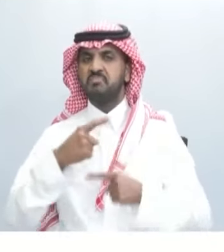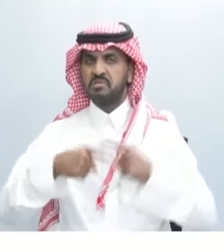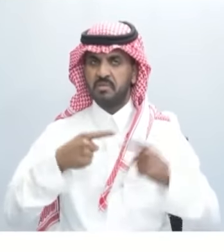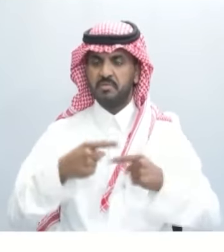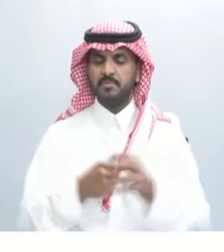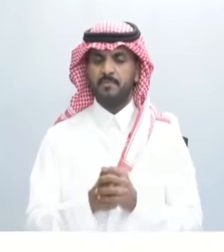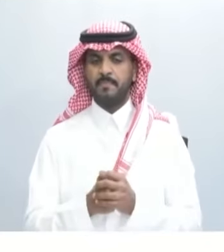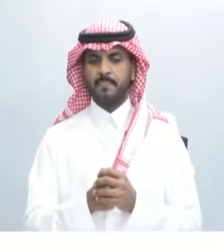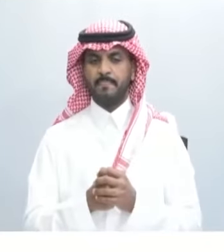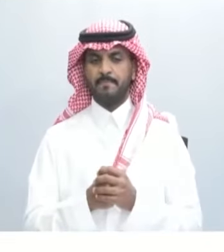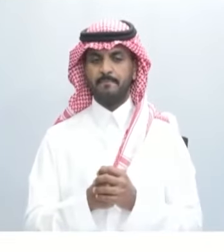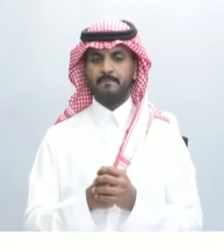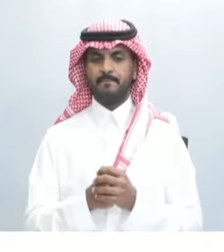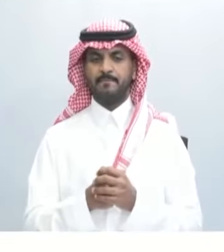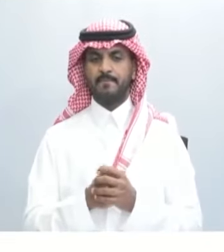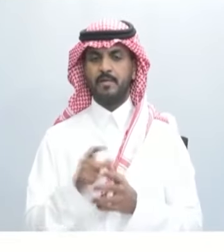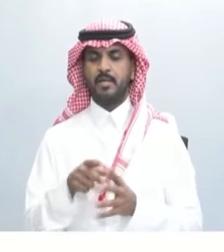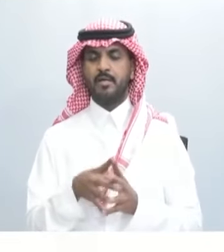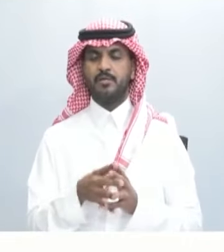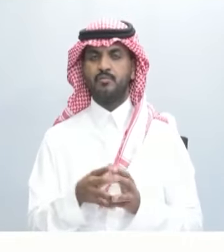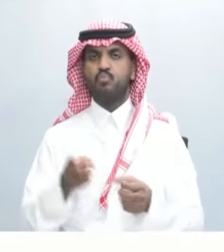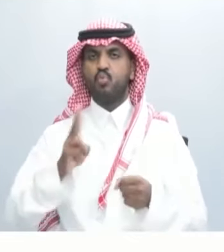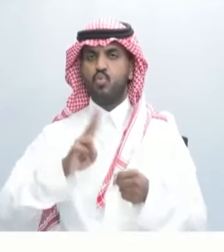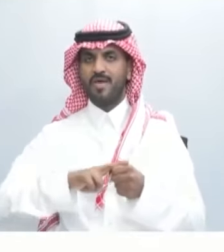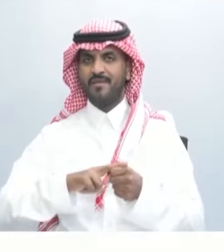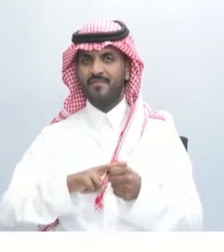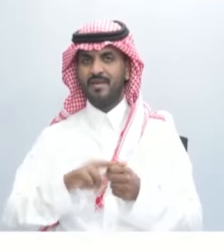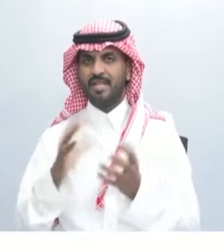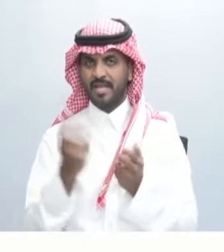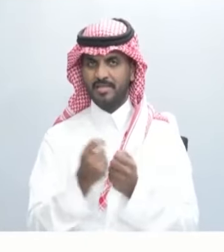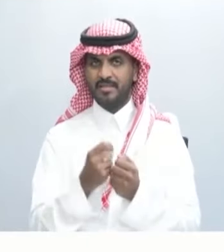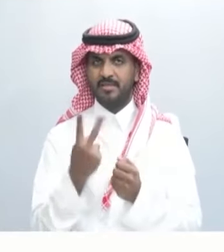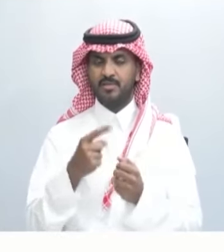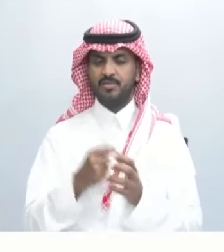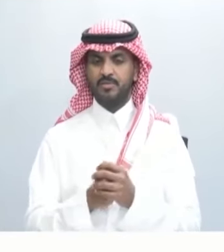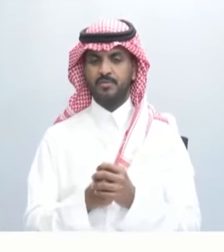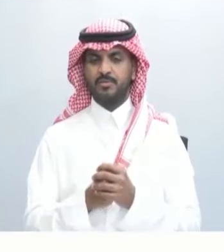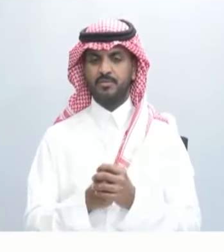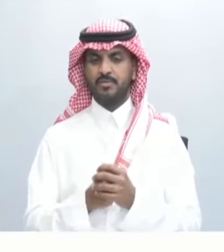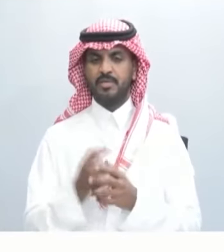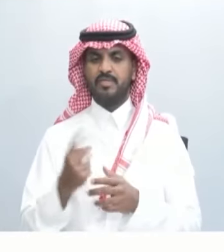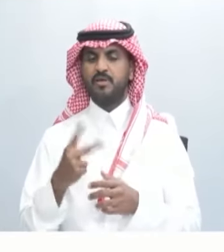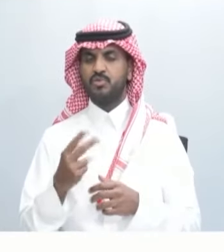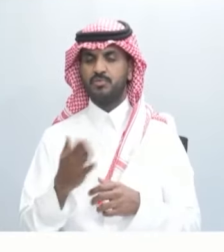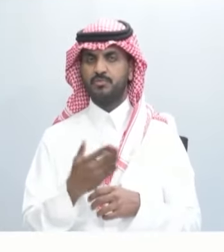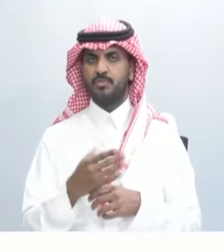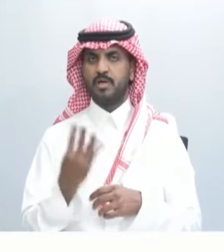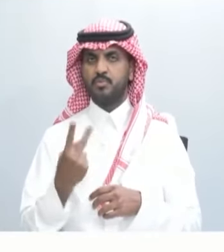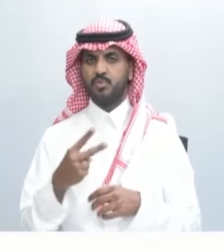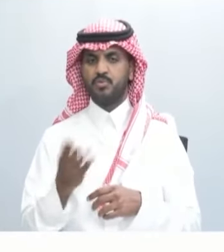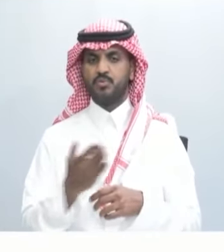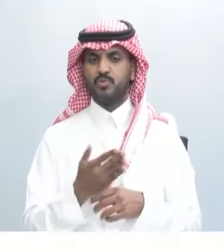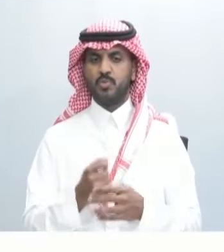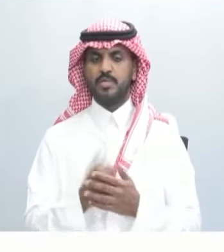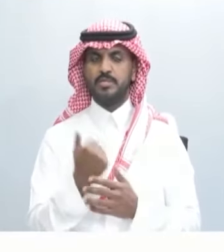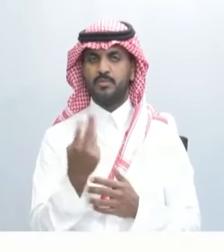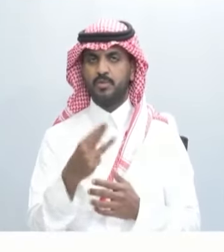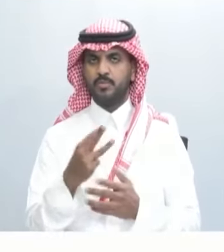اذا ابنائي وبناتي الان مضاعفات العدد 12 اذا هي 12 24